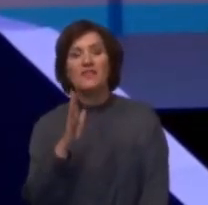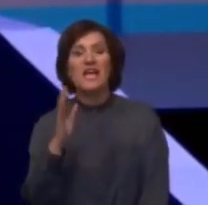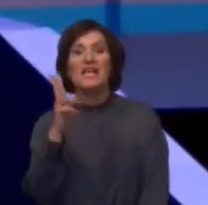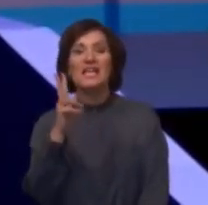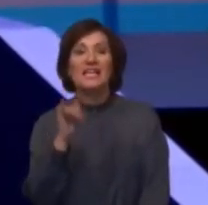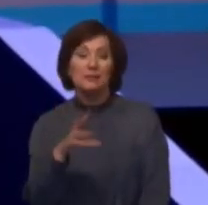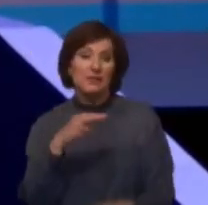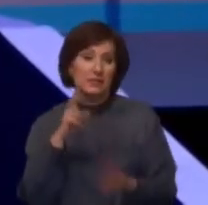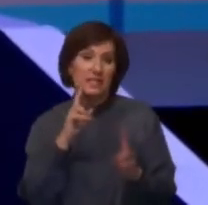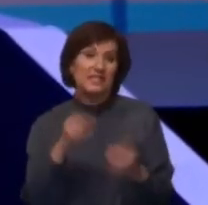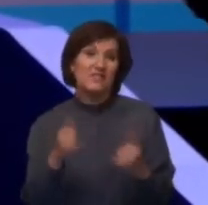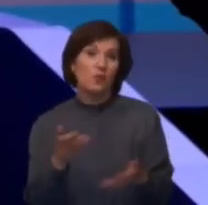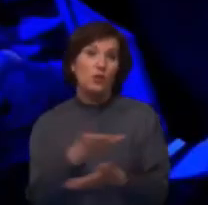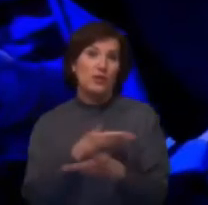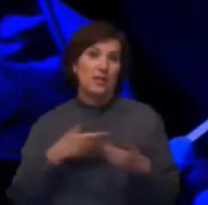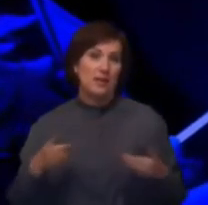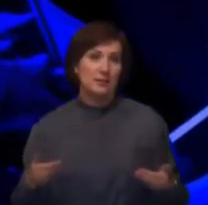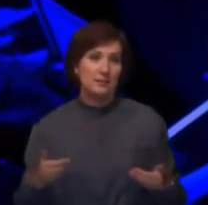навіть не знаю, здивуйте нас.